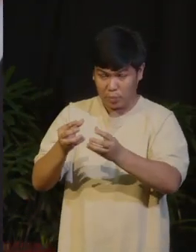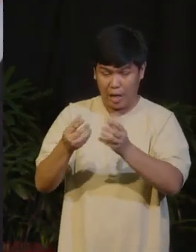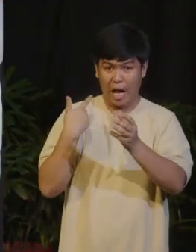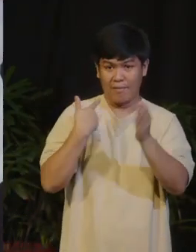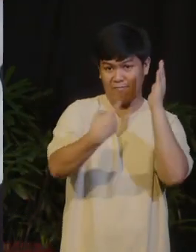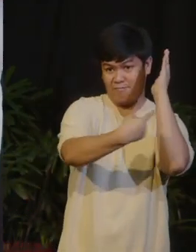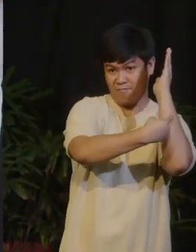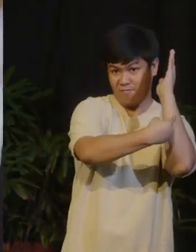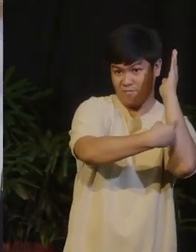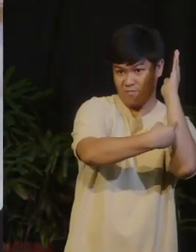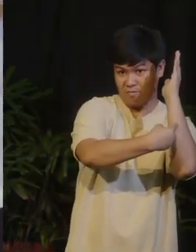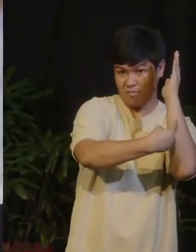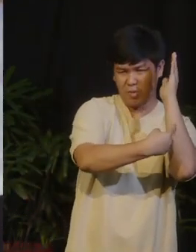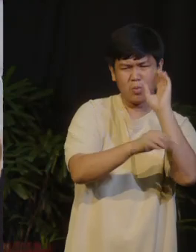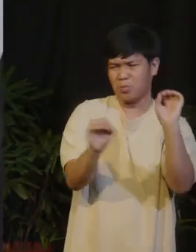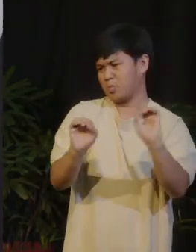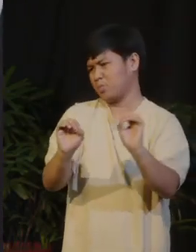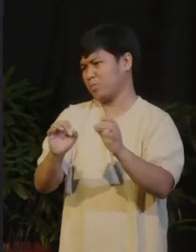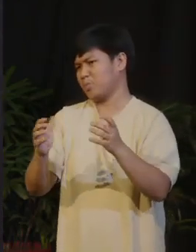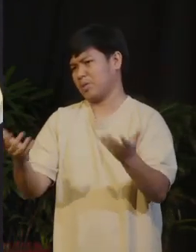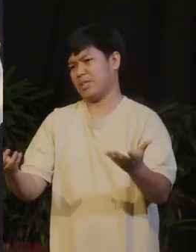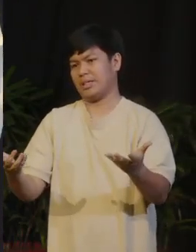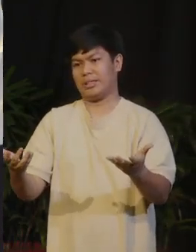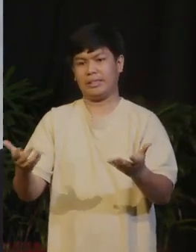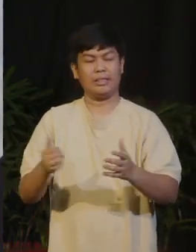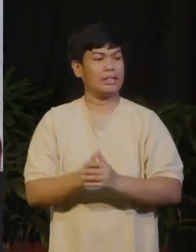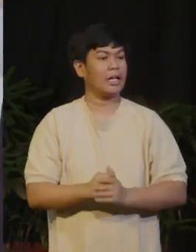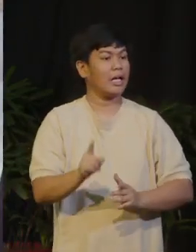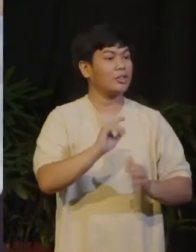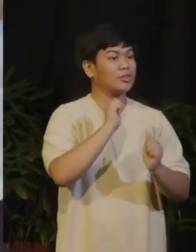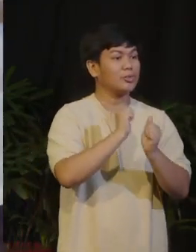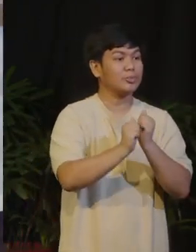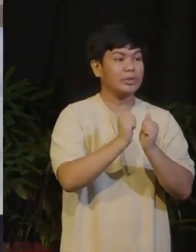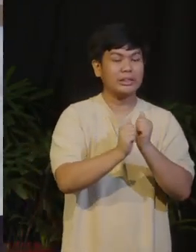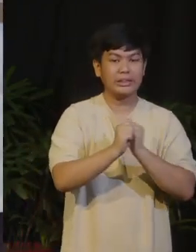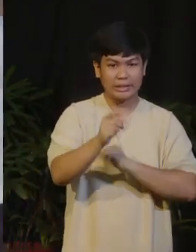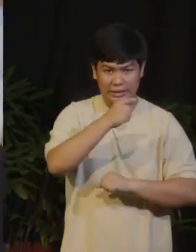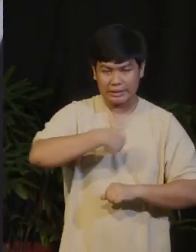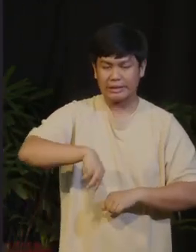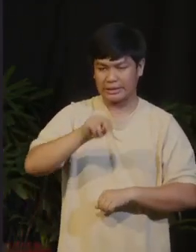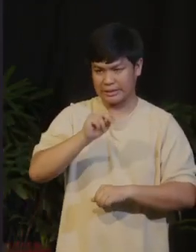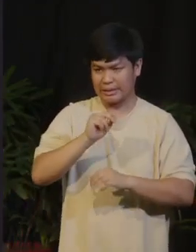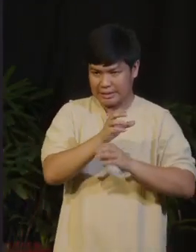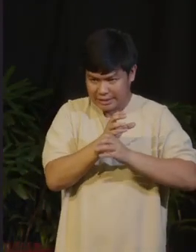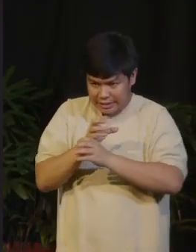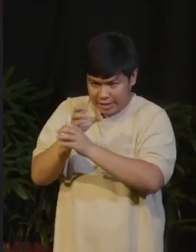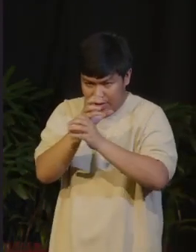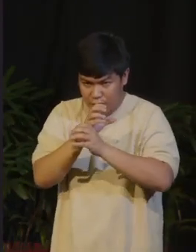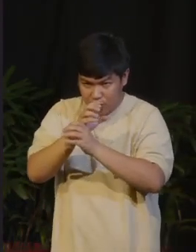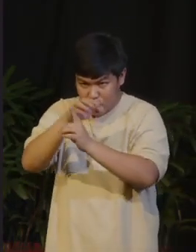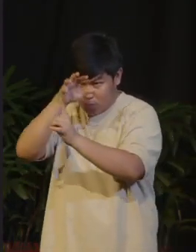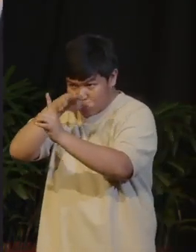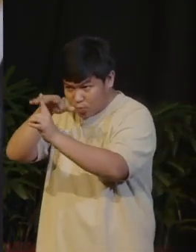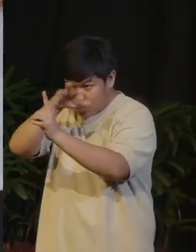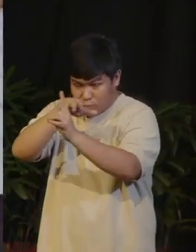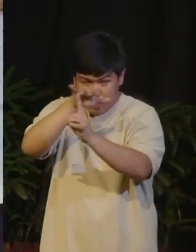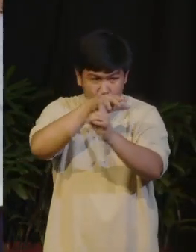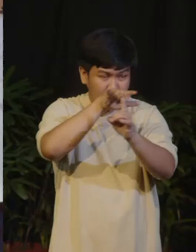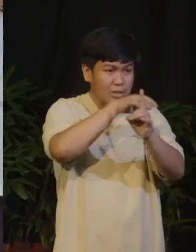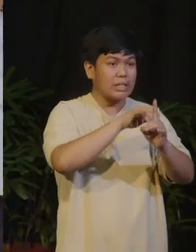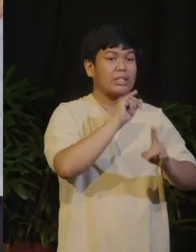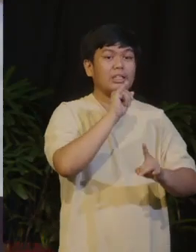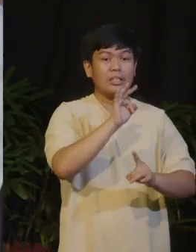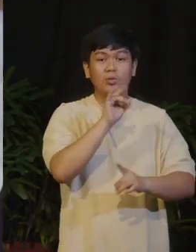ang sinasabi muli ng ating Panginoon doon, kailangan natin mag-judge para malaman natin kung merong mga false prophet